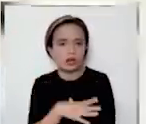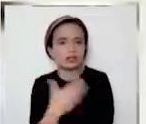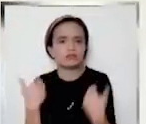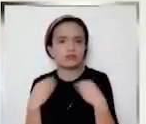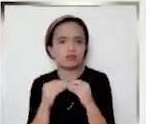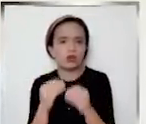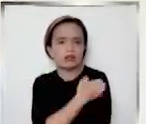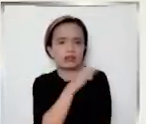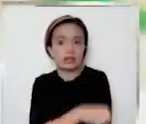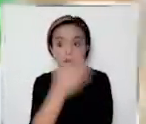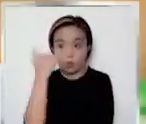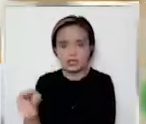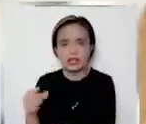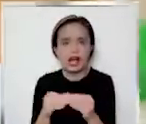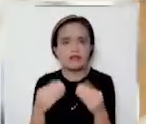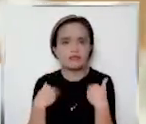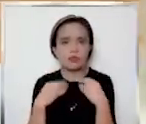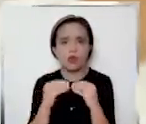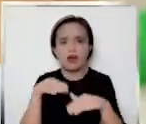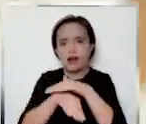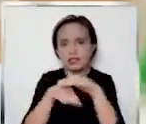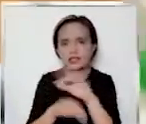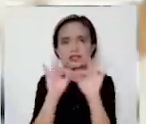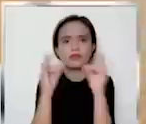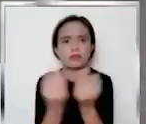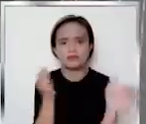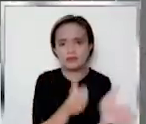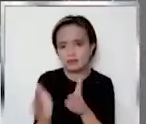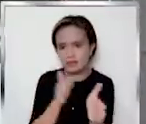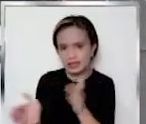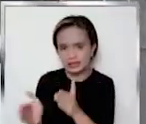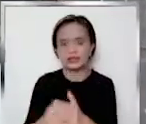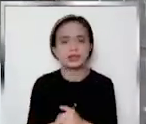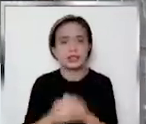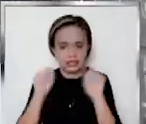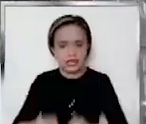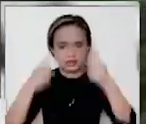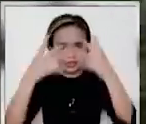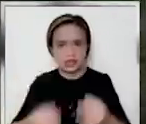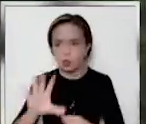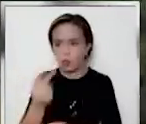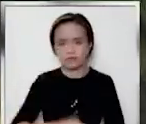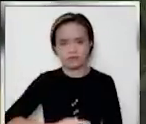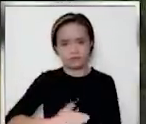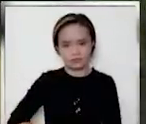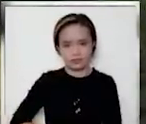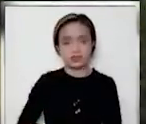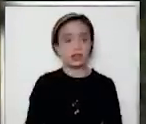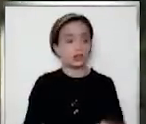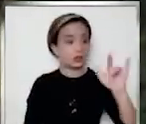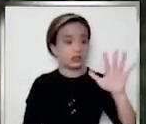planning, mas kaya na nilang magdesisyon na limitahan ang ipagbubuntis. Mula 55%, tumaas ng 58%